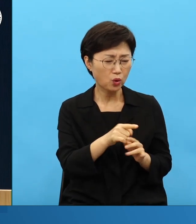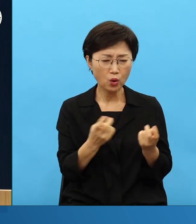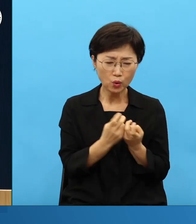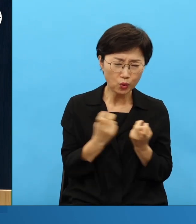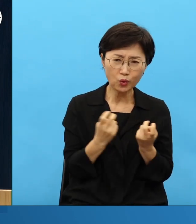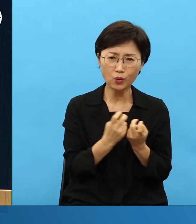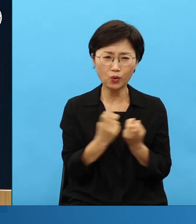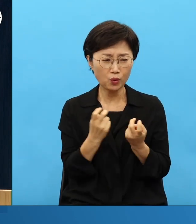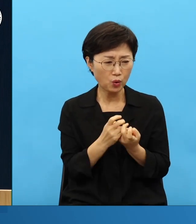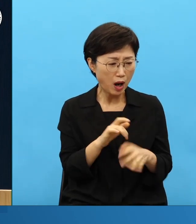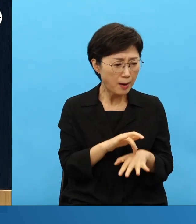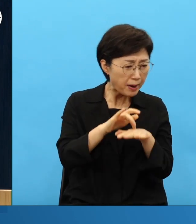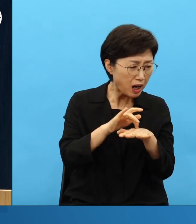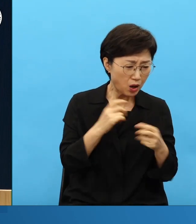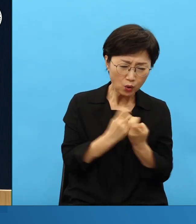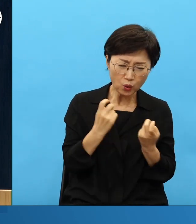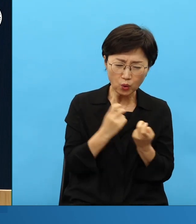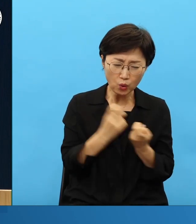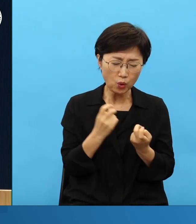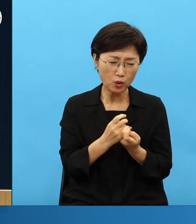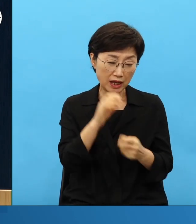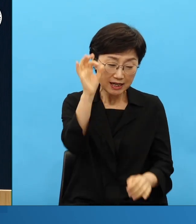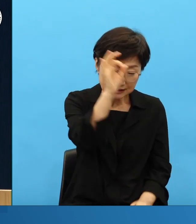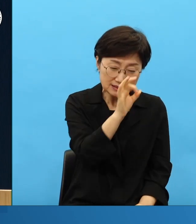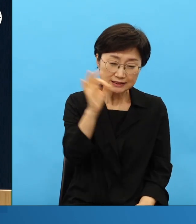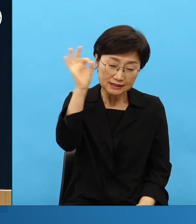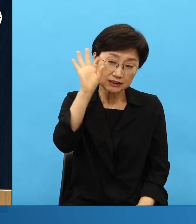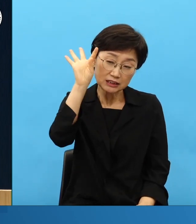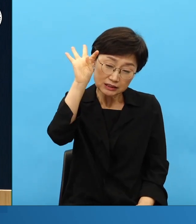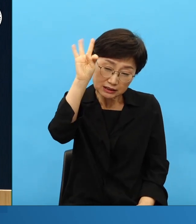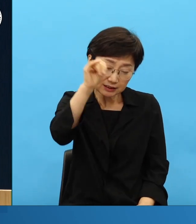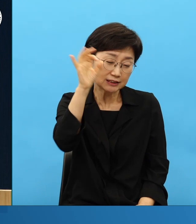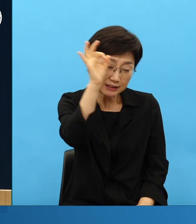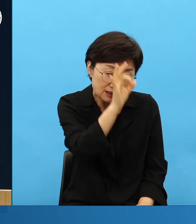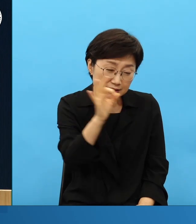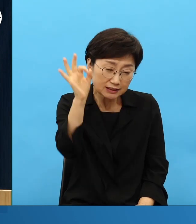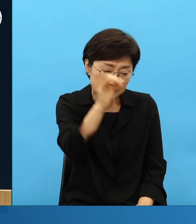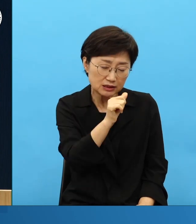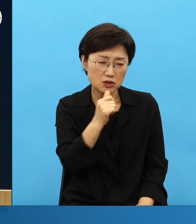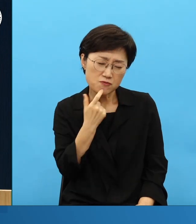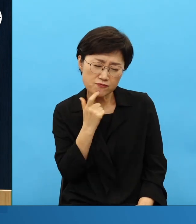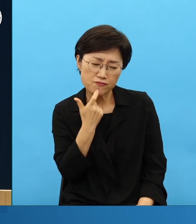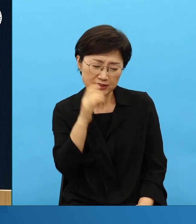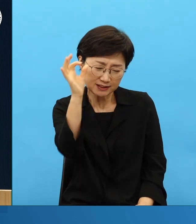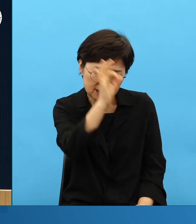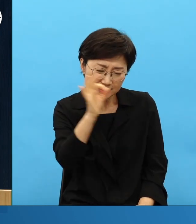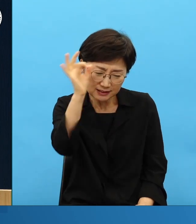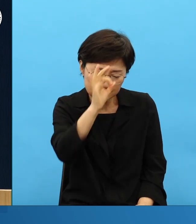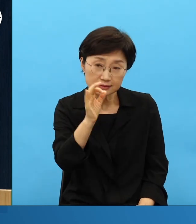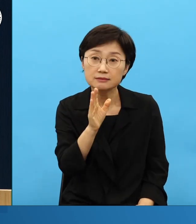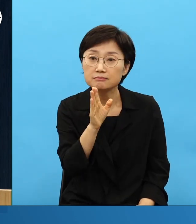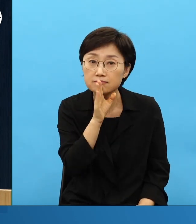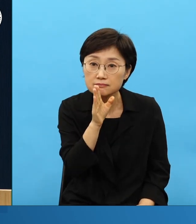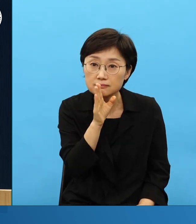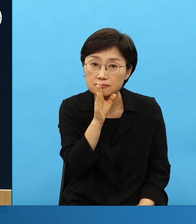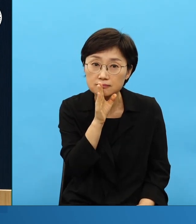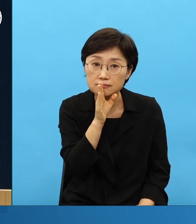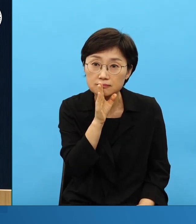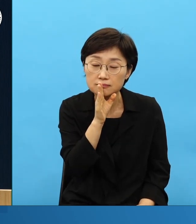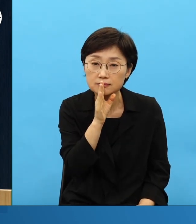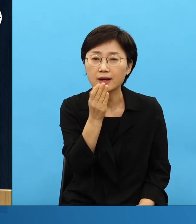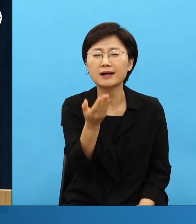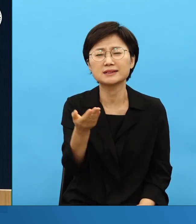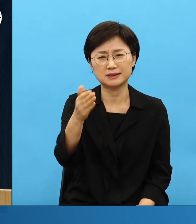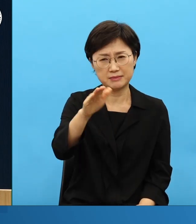며칠 동안이라도 찾겠죠. And for days on end, they'll be concerned about the well-being of this child and will search for them. 그런데 뭐 이웃에